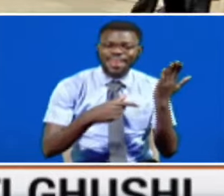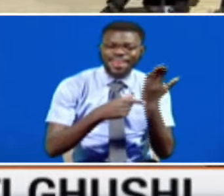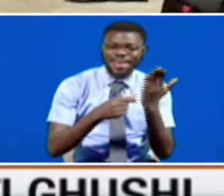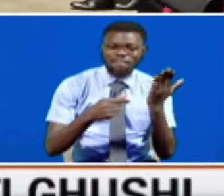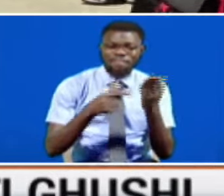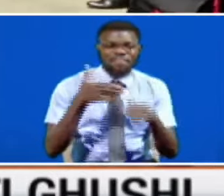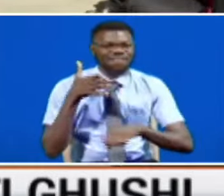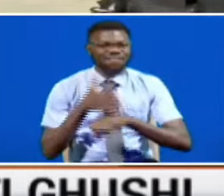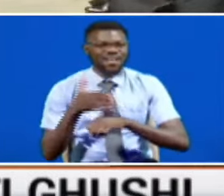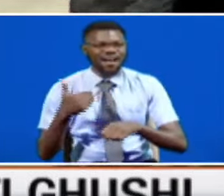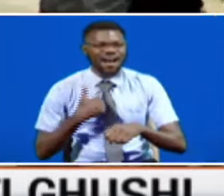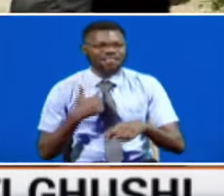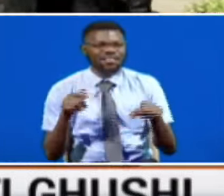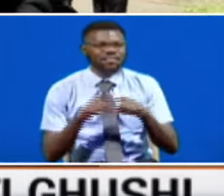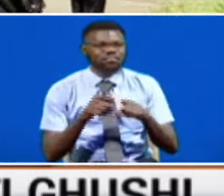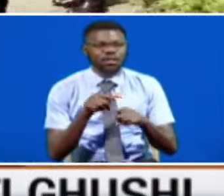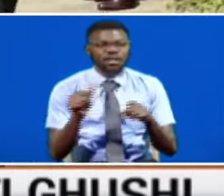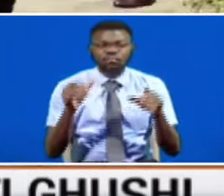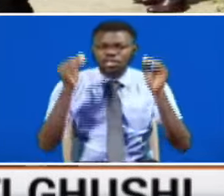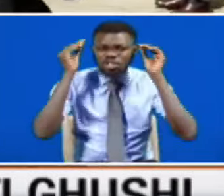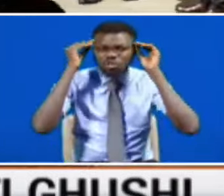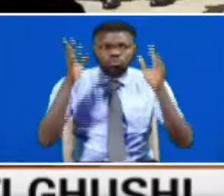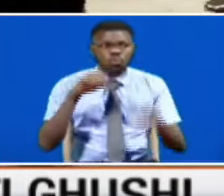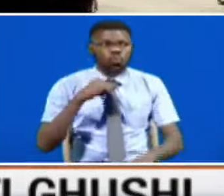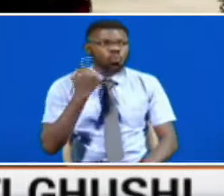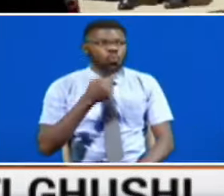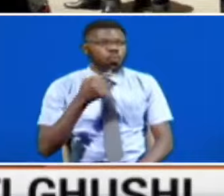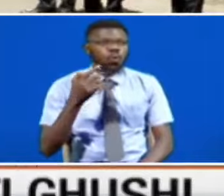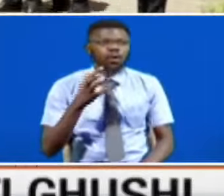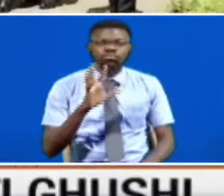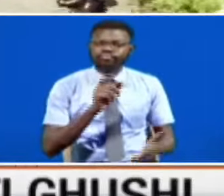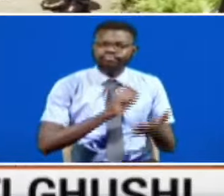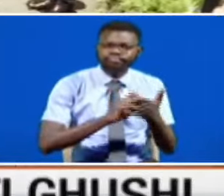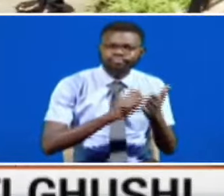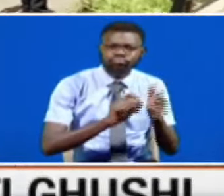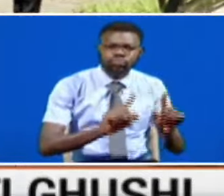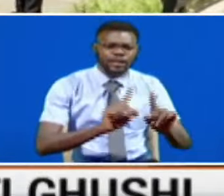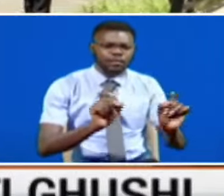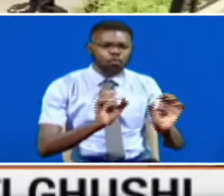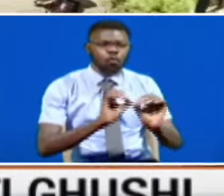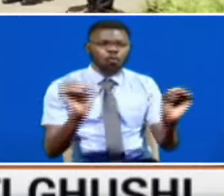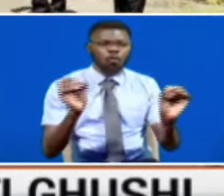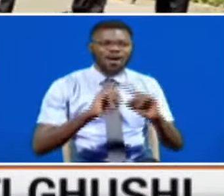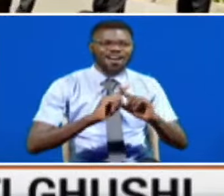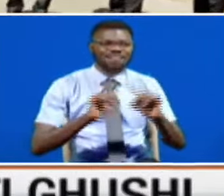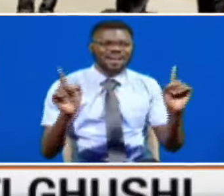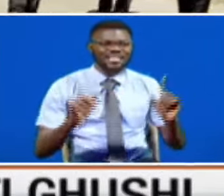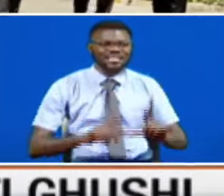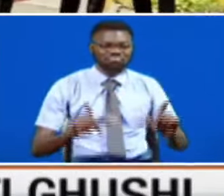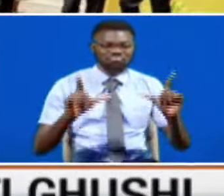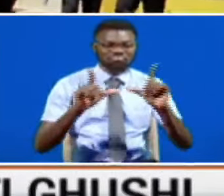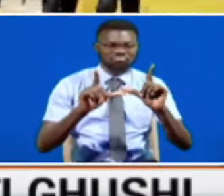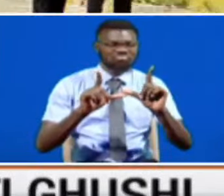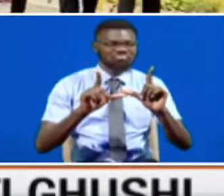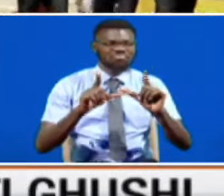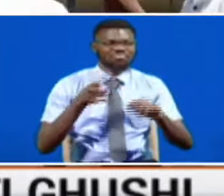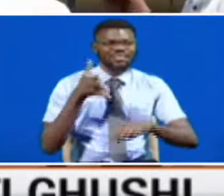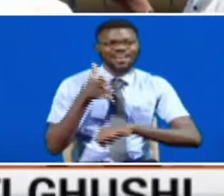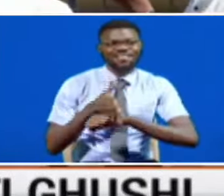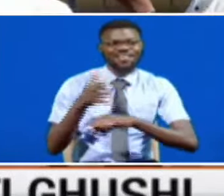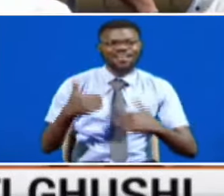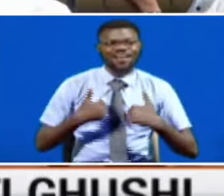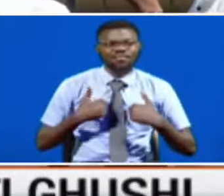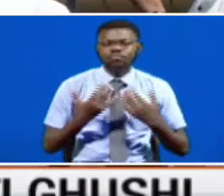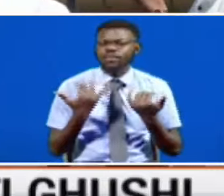vyeti, baadhi ya wanafunzi hawakuwahi kufanya mitihani waliodai na hivyo kubadilisha shahada. Sasa kibarua kinasalia